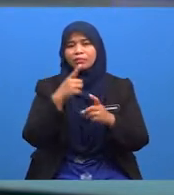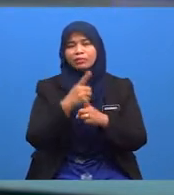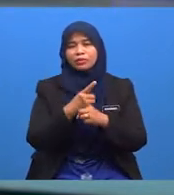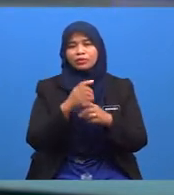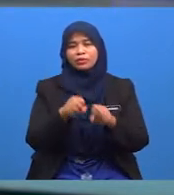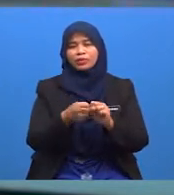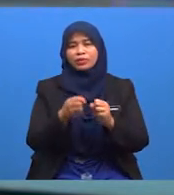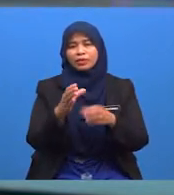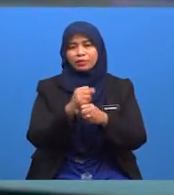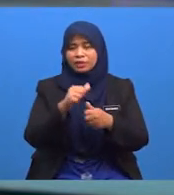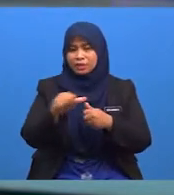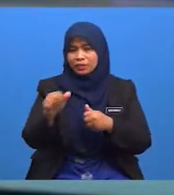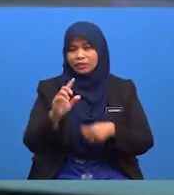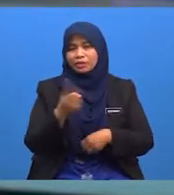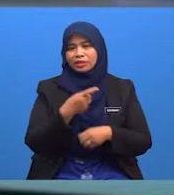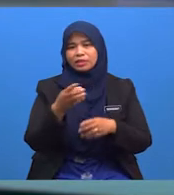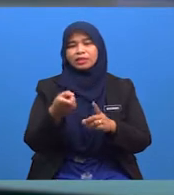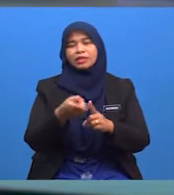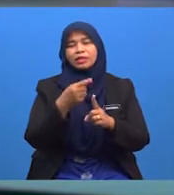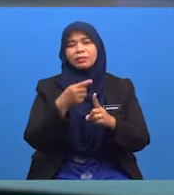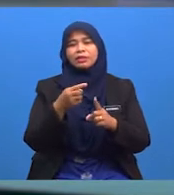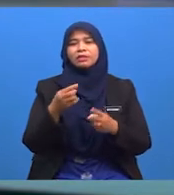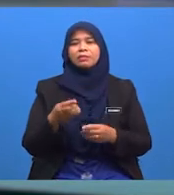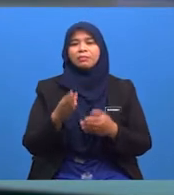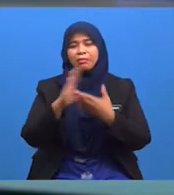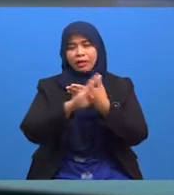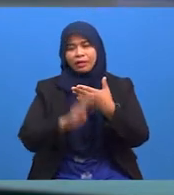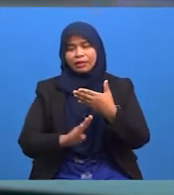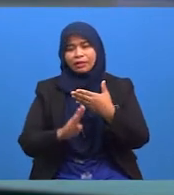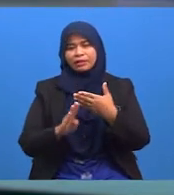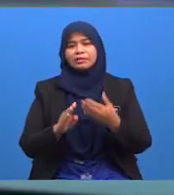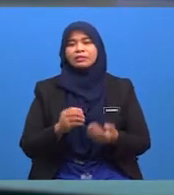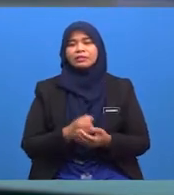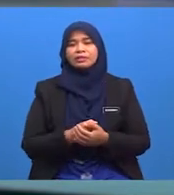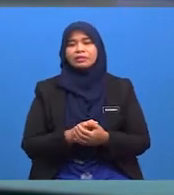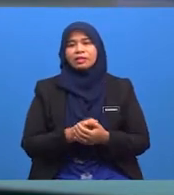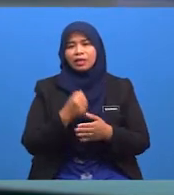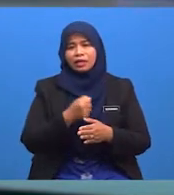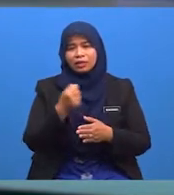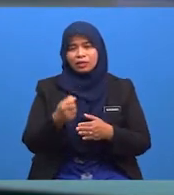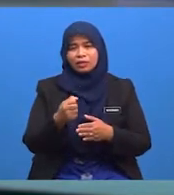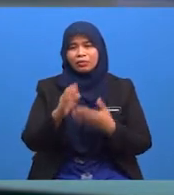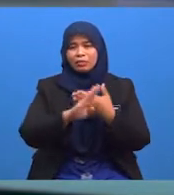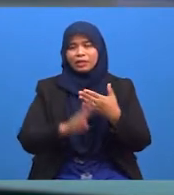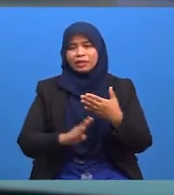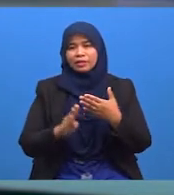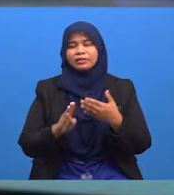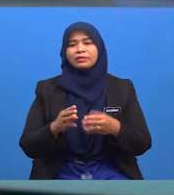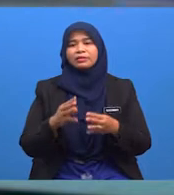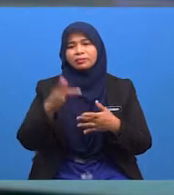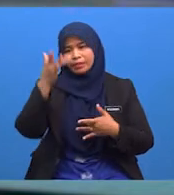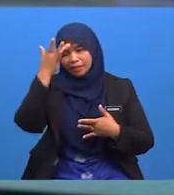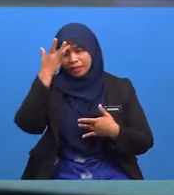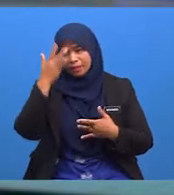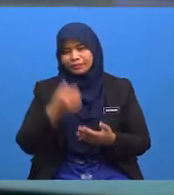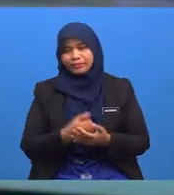dapat menghindarkan kita daripada sebarang bahaya persekitaran ataupun bahaya ditimpa